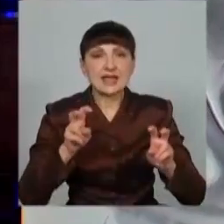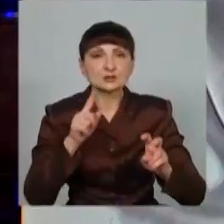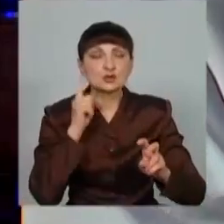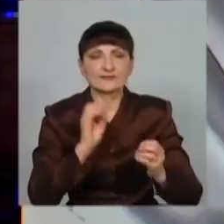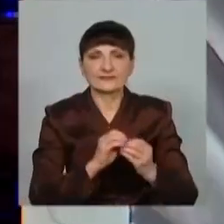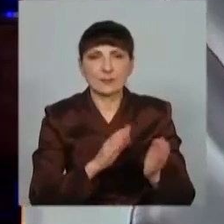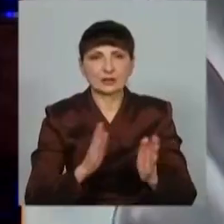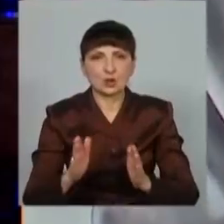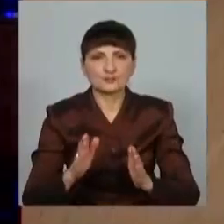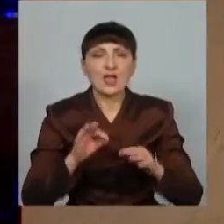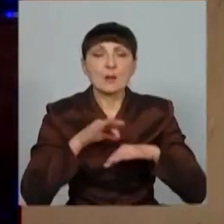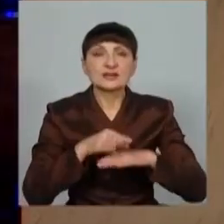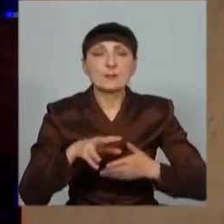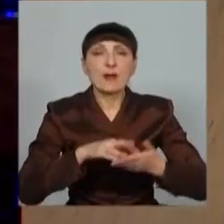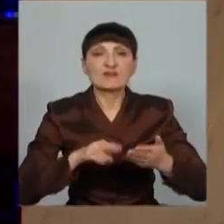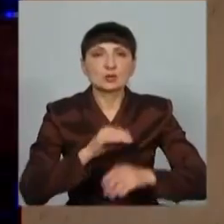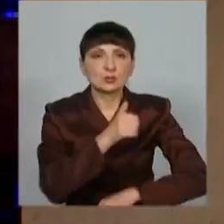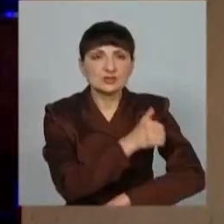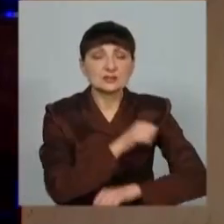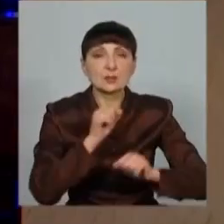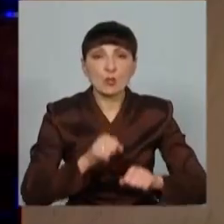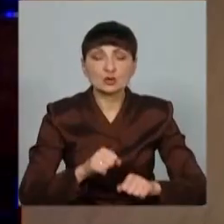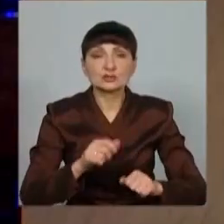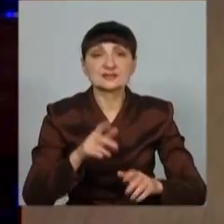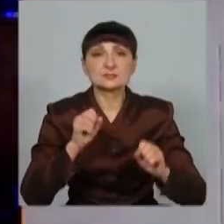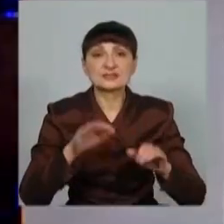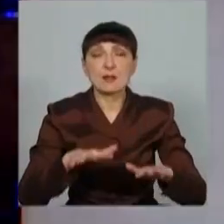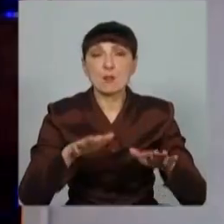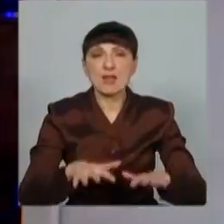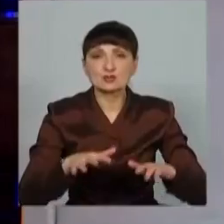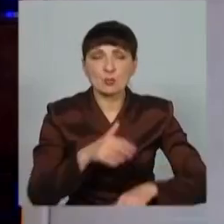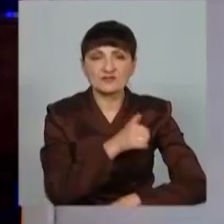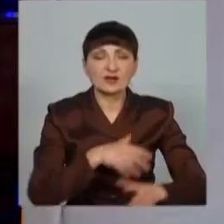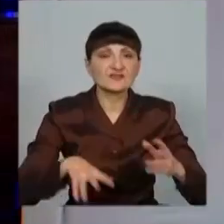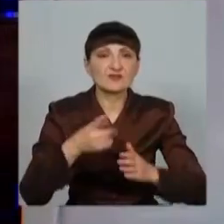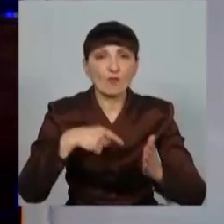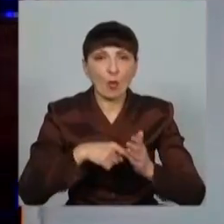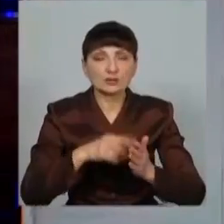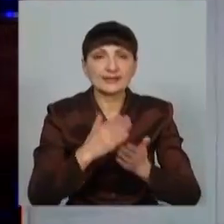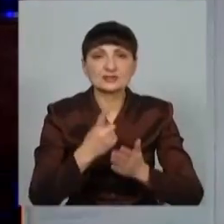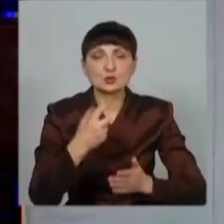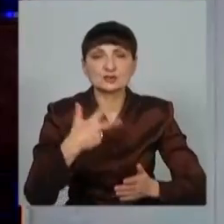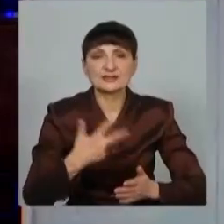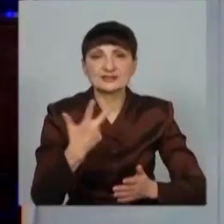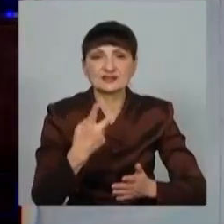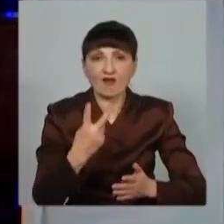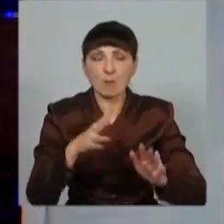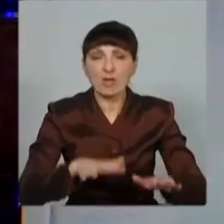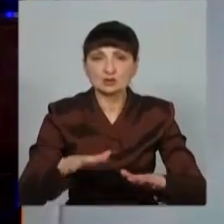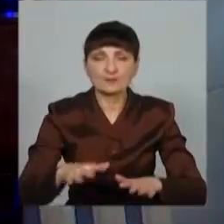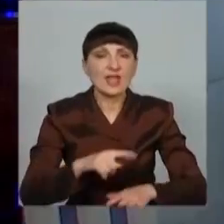продлен. Пройти процедуру повторной иммунизации можно будет в прививочных пунктах. Всего их по городу 132. Тем